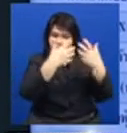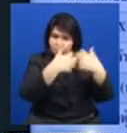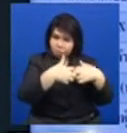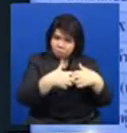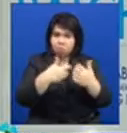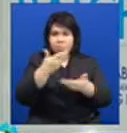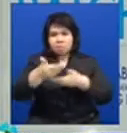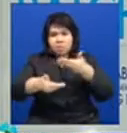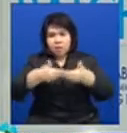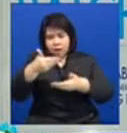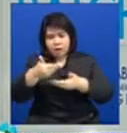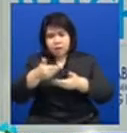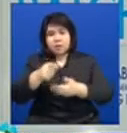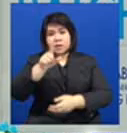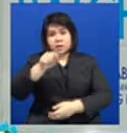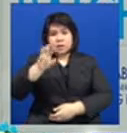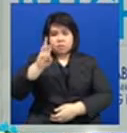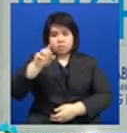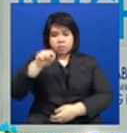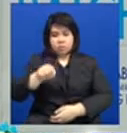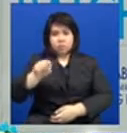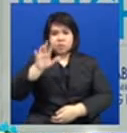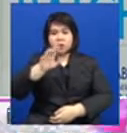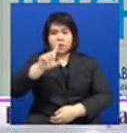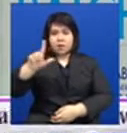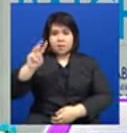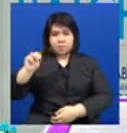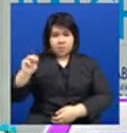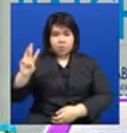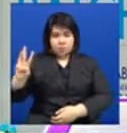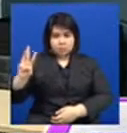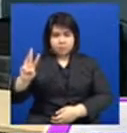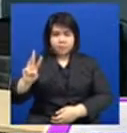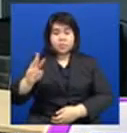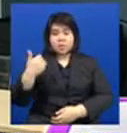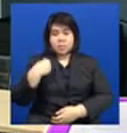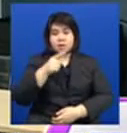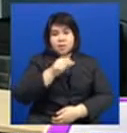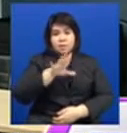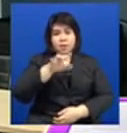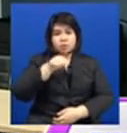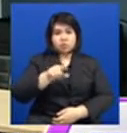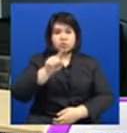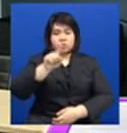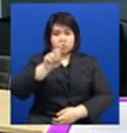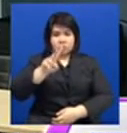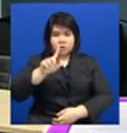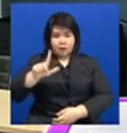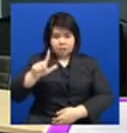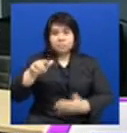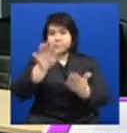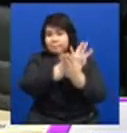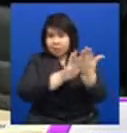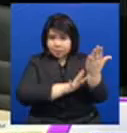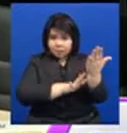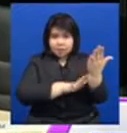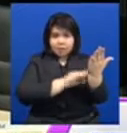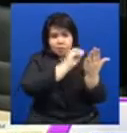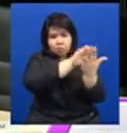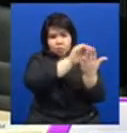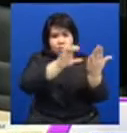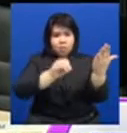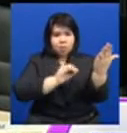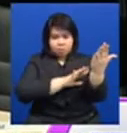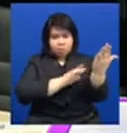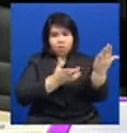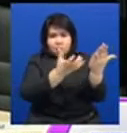ม 26.5 ล้านเมกะวัตต์โดย 25.2 ล้านเมกะวัตต์เป็นการจำหน่ายในประเทศทำให้มีรายรับรวมกว่า